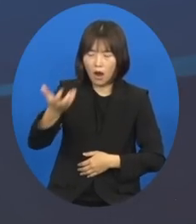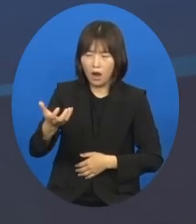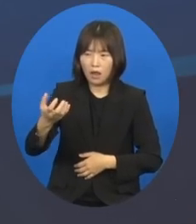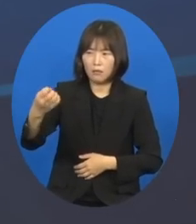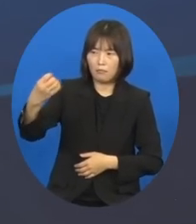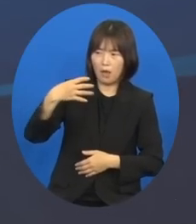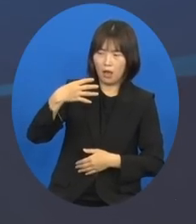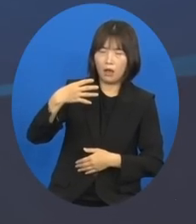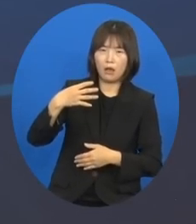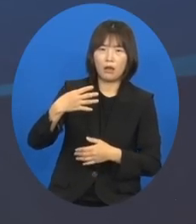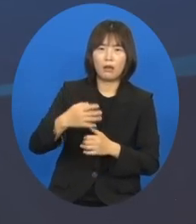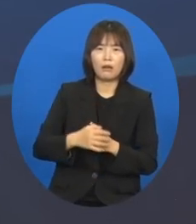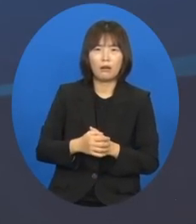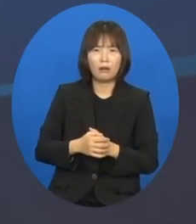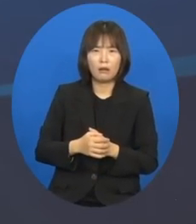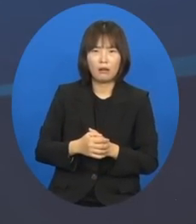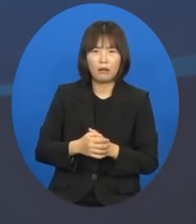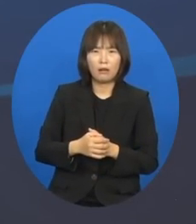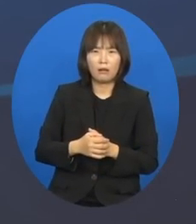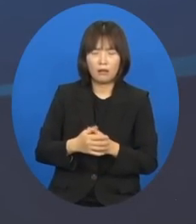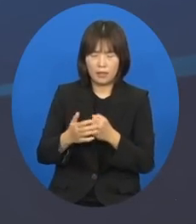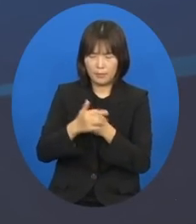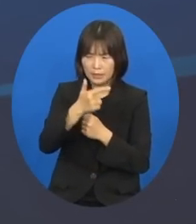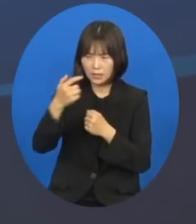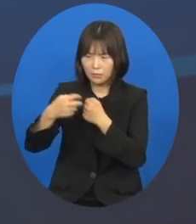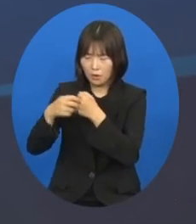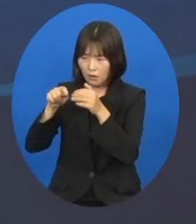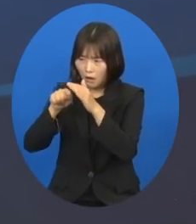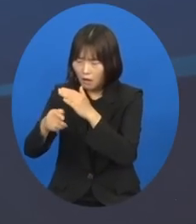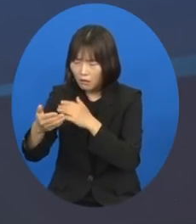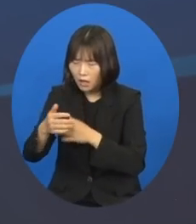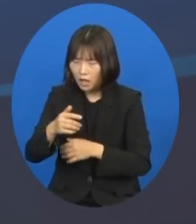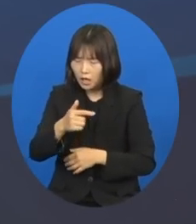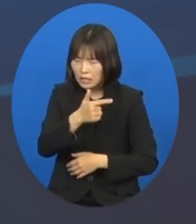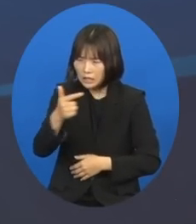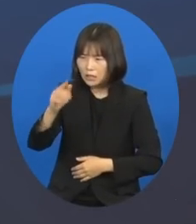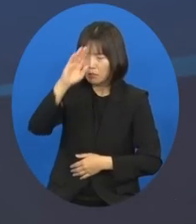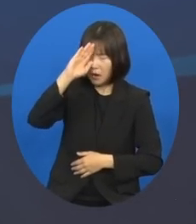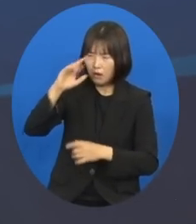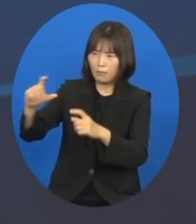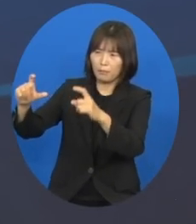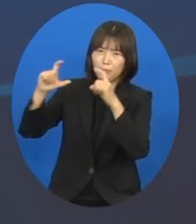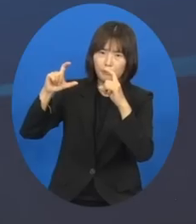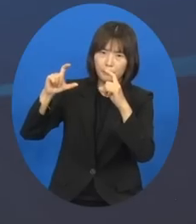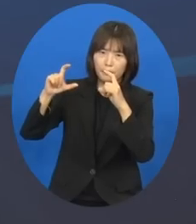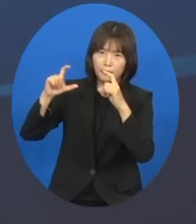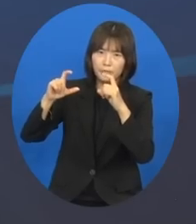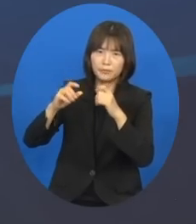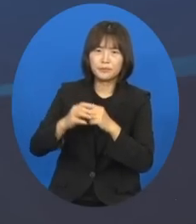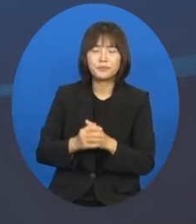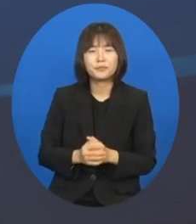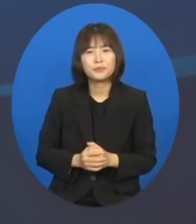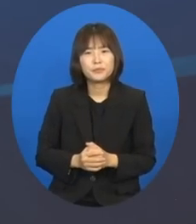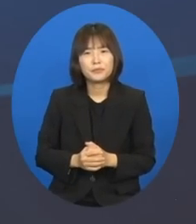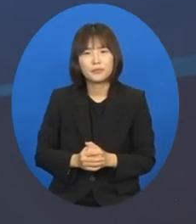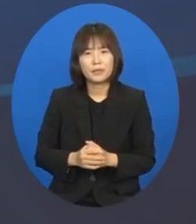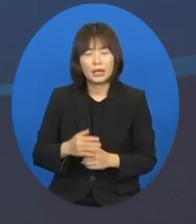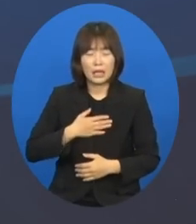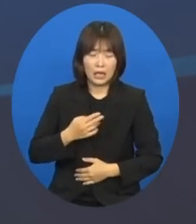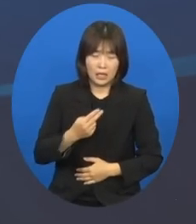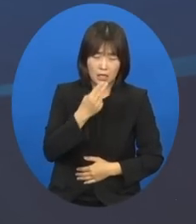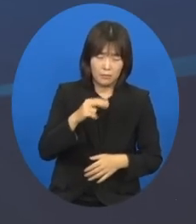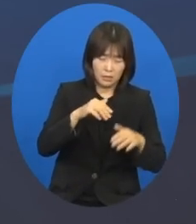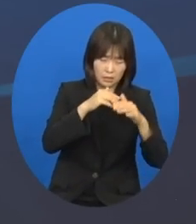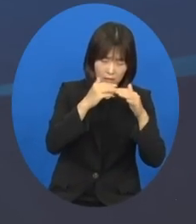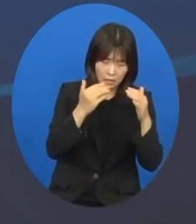가보니 너무 큰 병을 진단받게 되거나 내 생명을 다해서이 사람 저